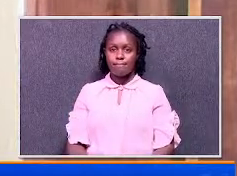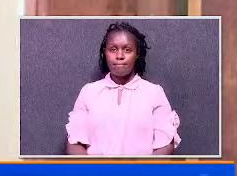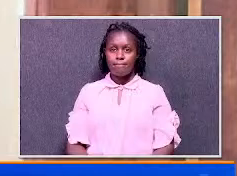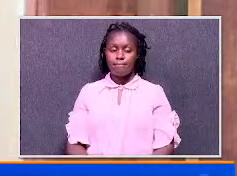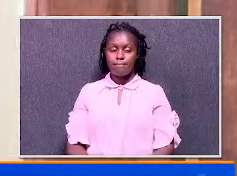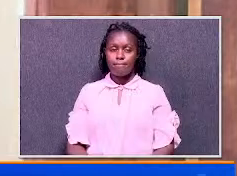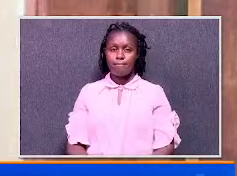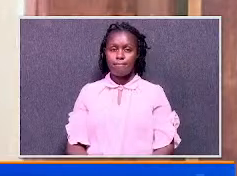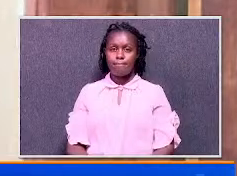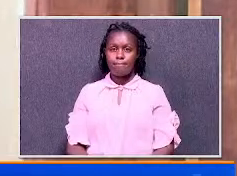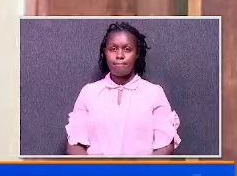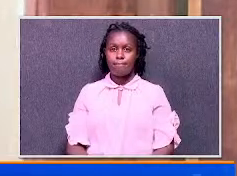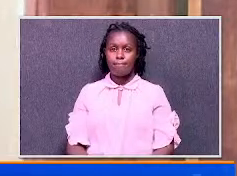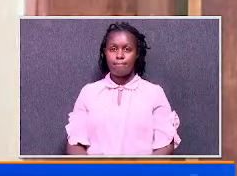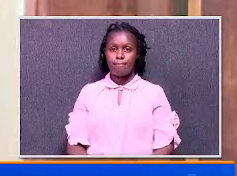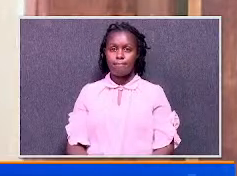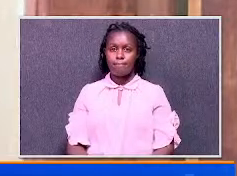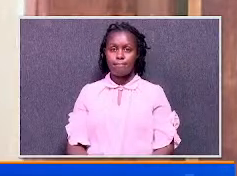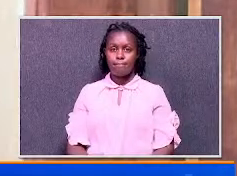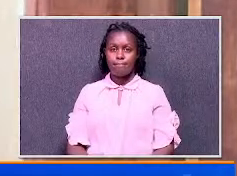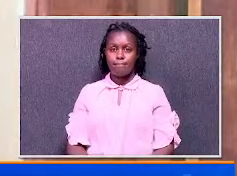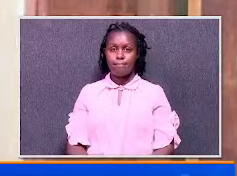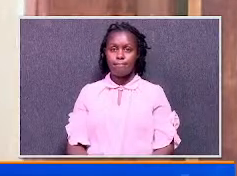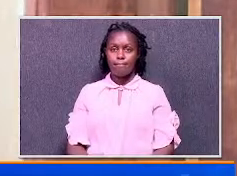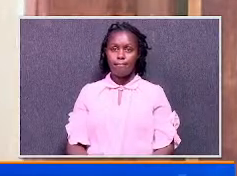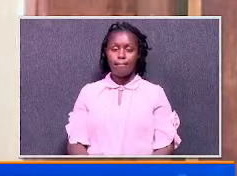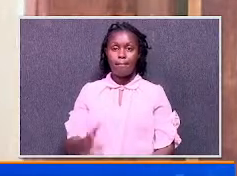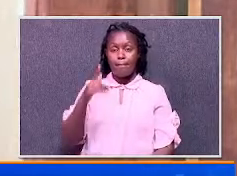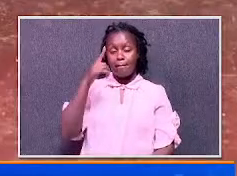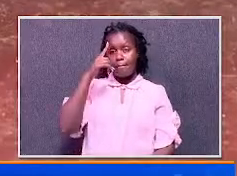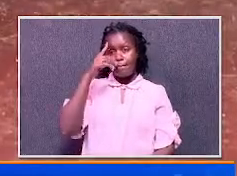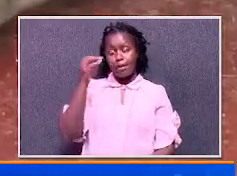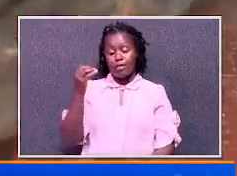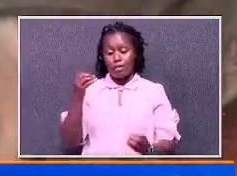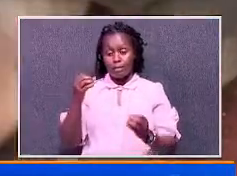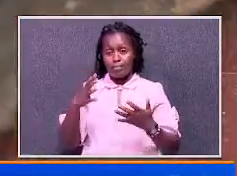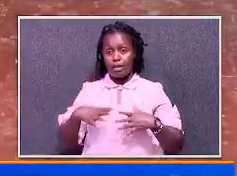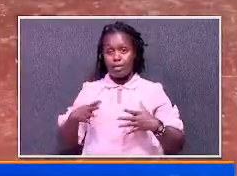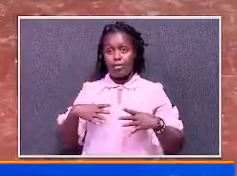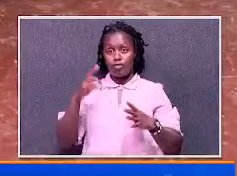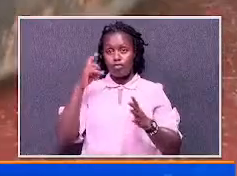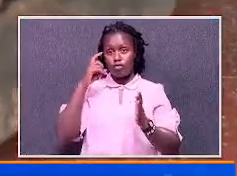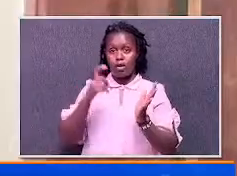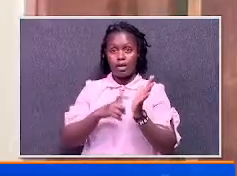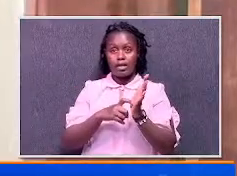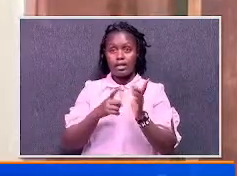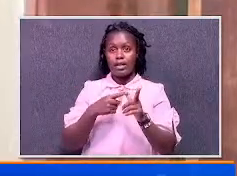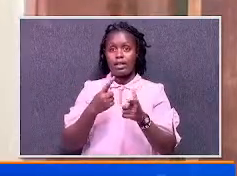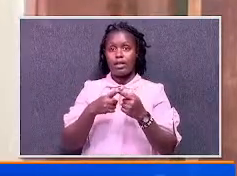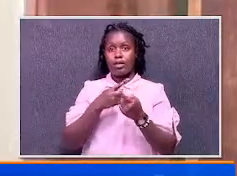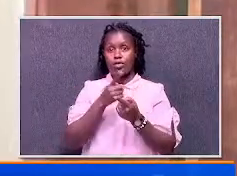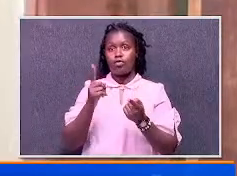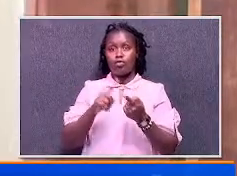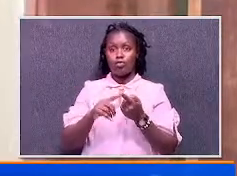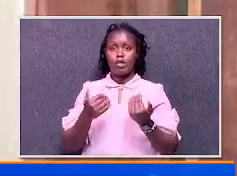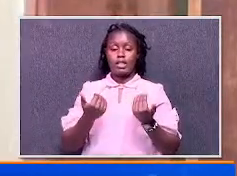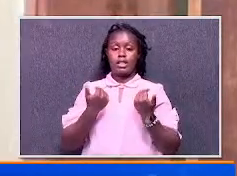Sishughuliki, nimejificha. Manake watu wetu wakikutambua wewe huna kulala.